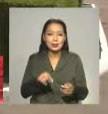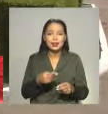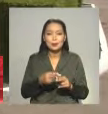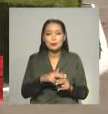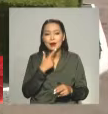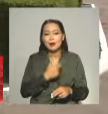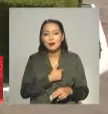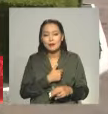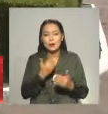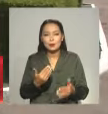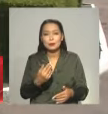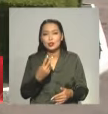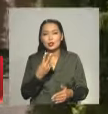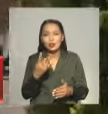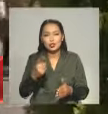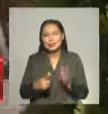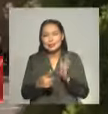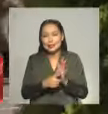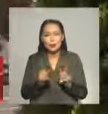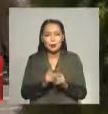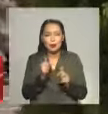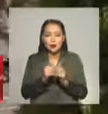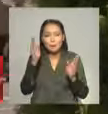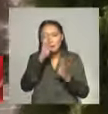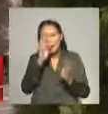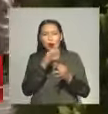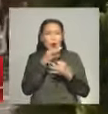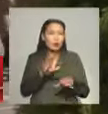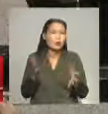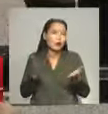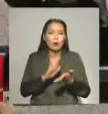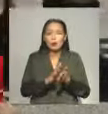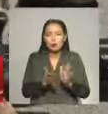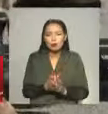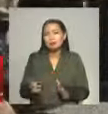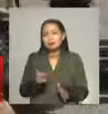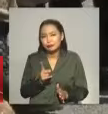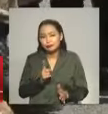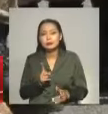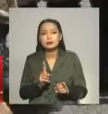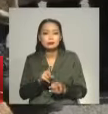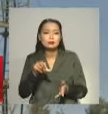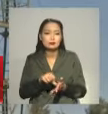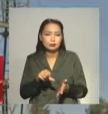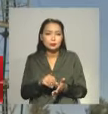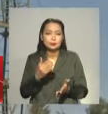солдаты несут службу в 24/7 и в любые погодные условия. Такой режим могут выдержать только сильные и выносливые